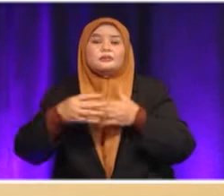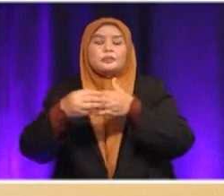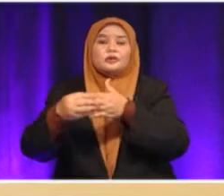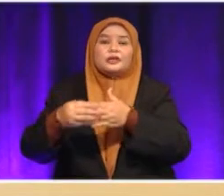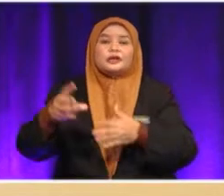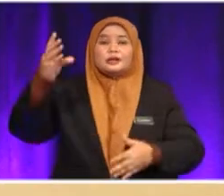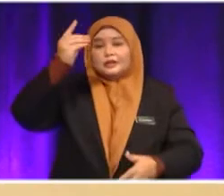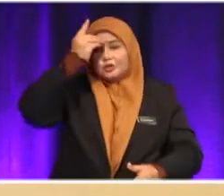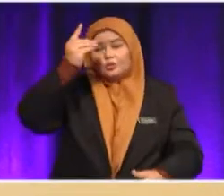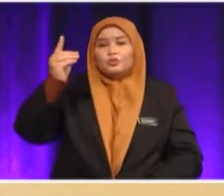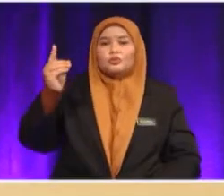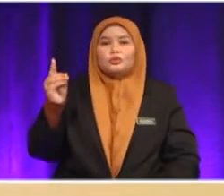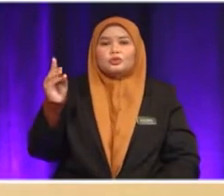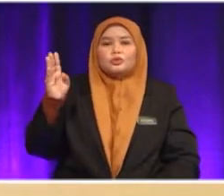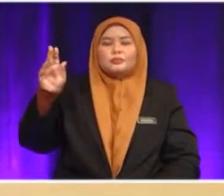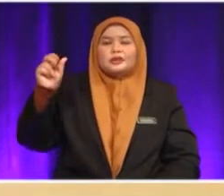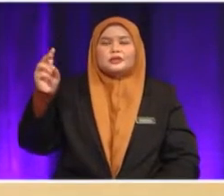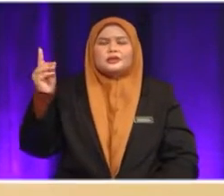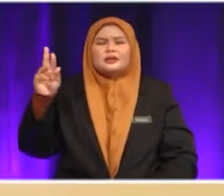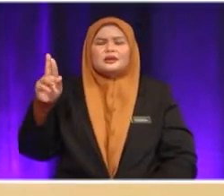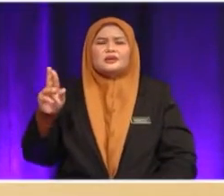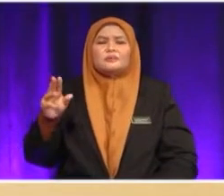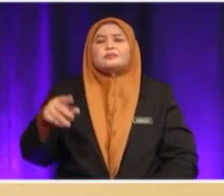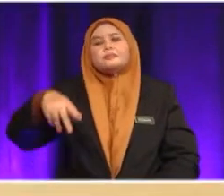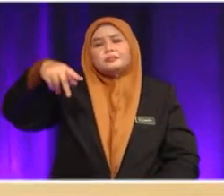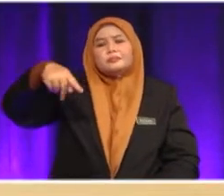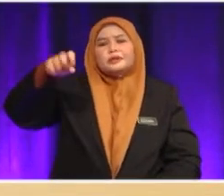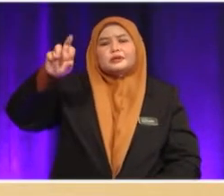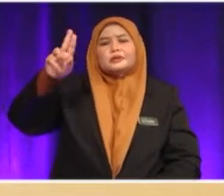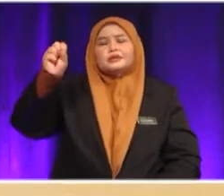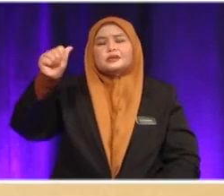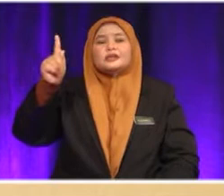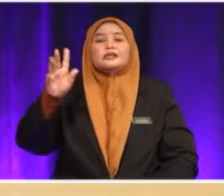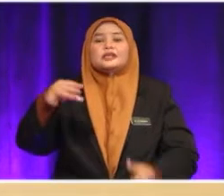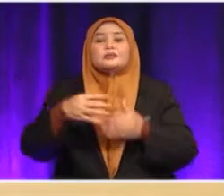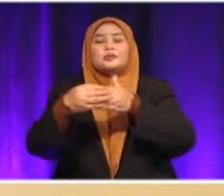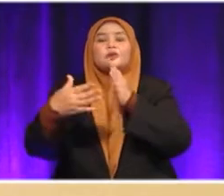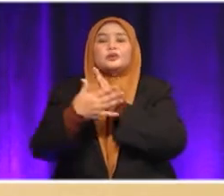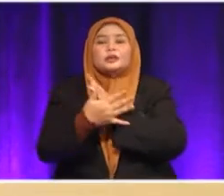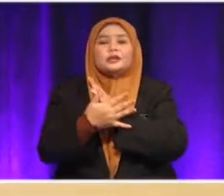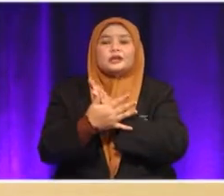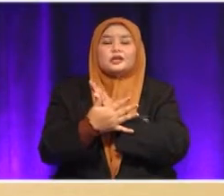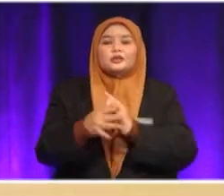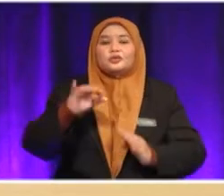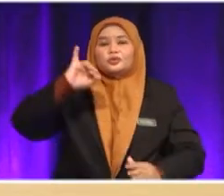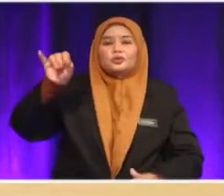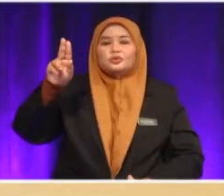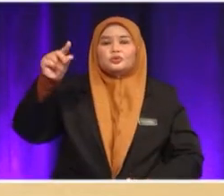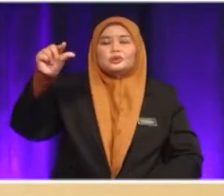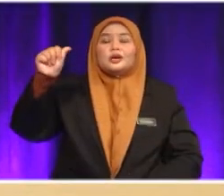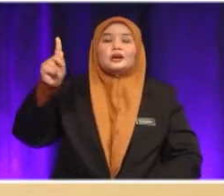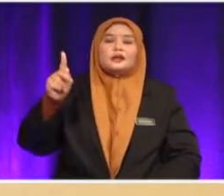Abang Haji Mustafa ada juga pesage yang dipimpin oleh Tumenggung juga anak barent